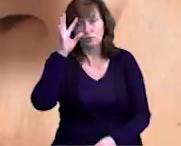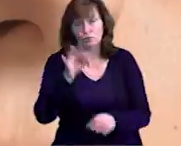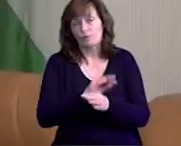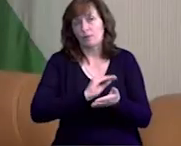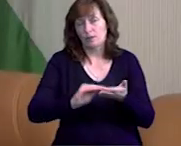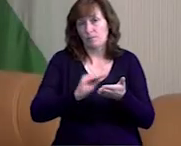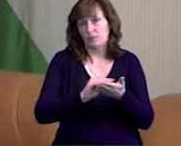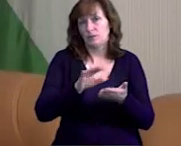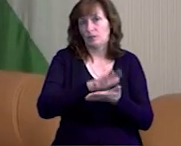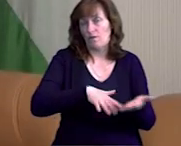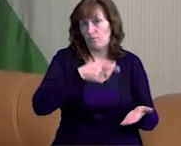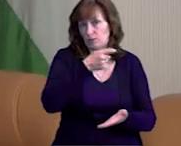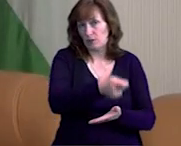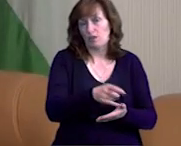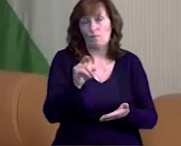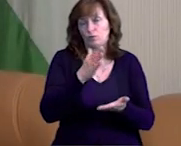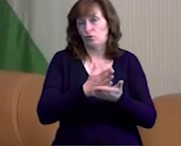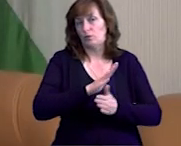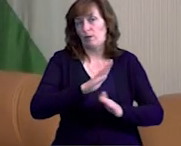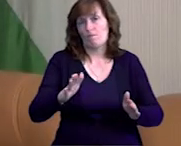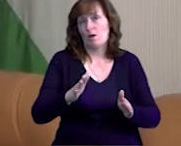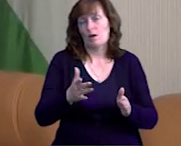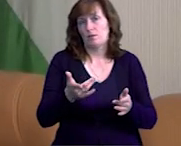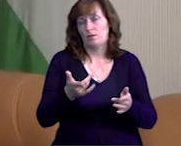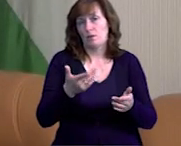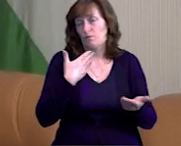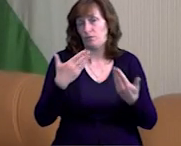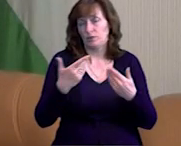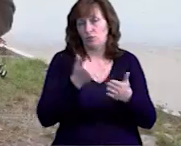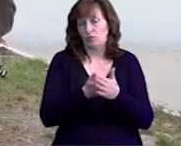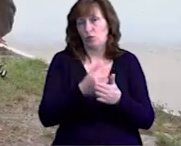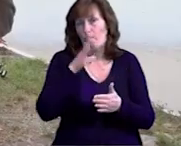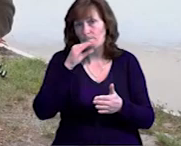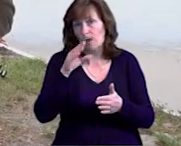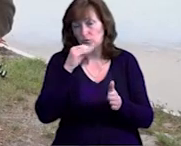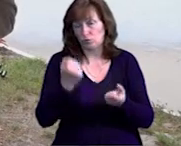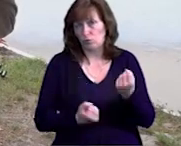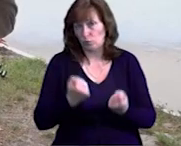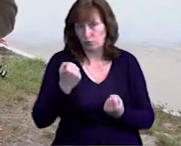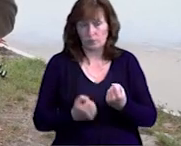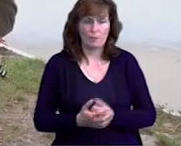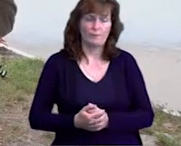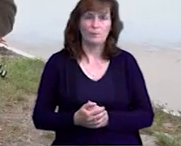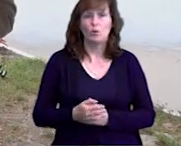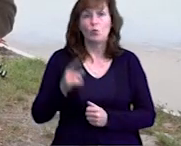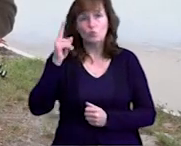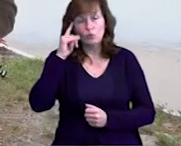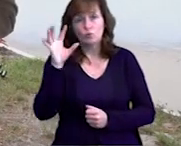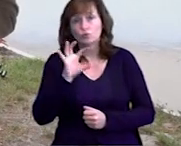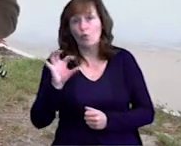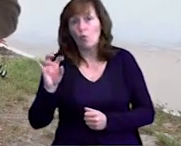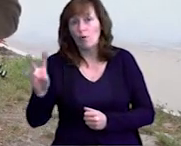Чоловік написав зустрічну заяву в поліцію, що не має претензій до водія маршрутки. Він одразу думав, що він